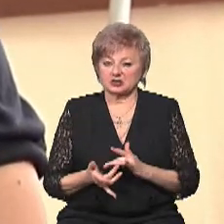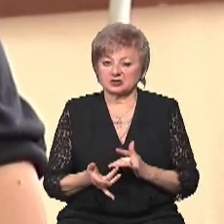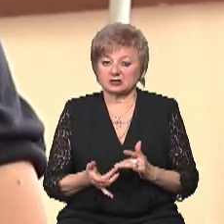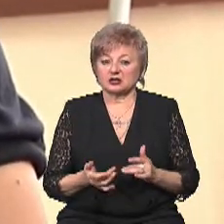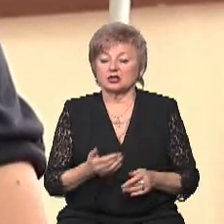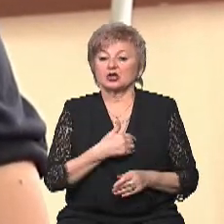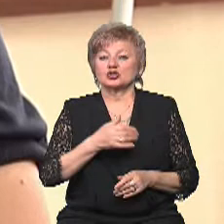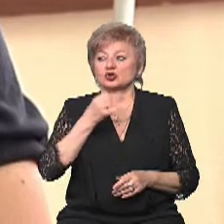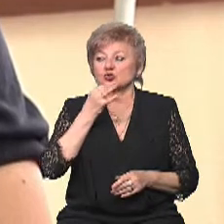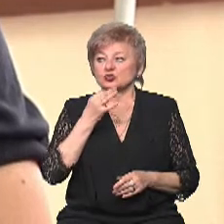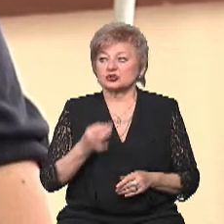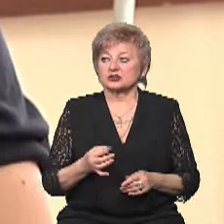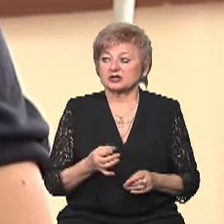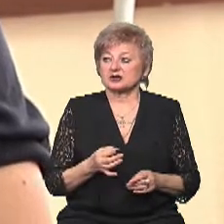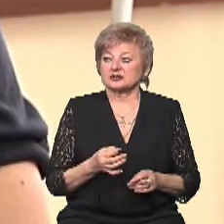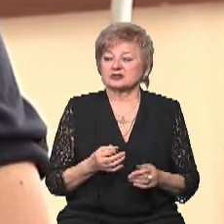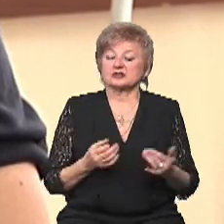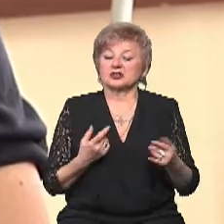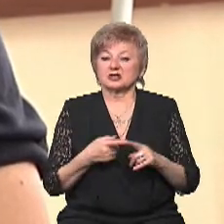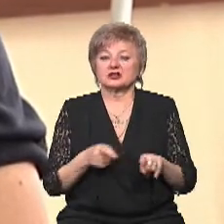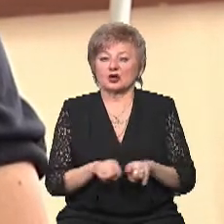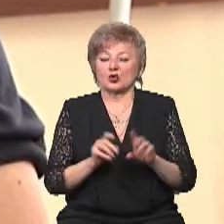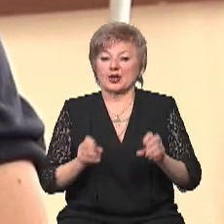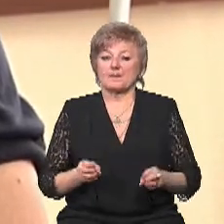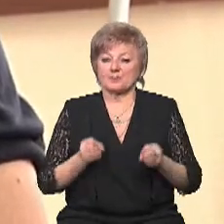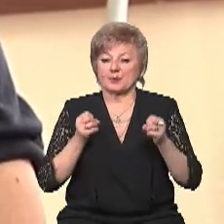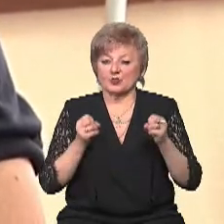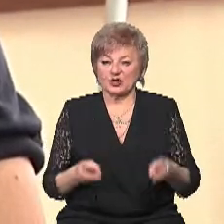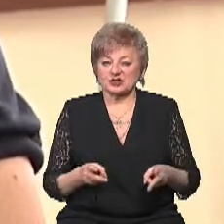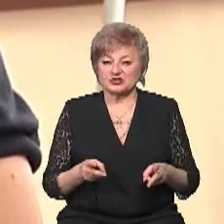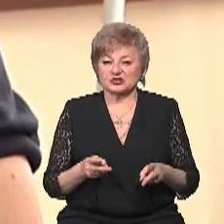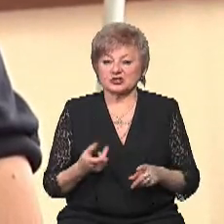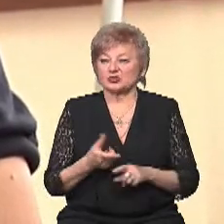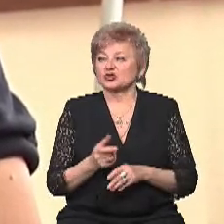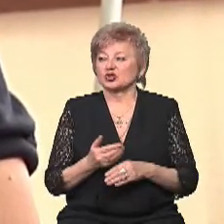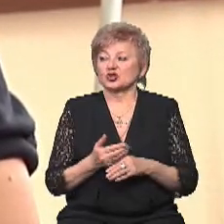сказать, что документирование данного вида преступления очень сложное.